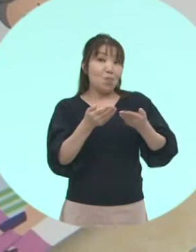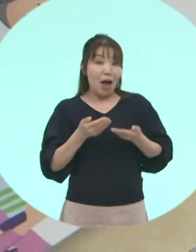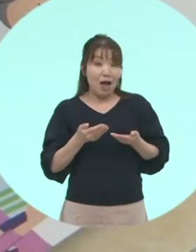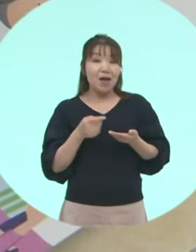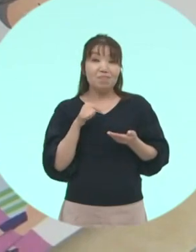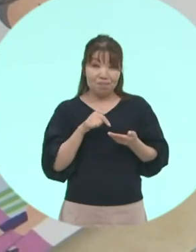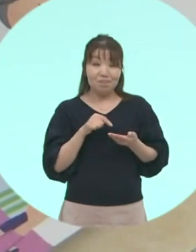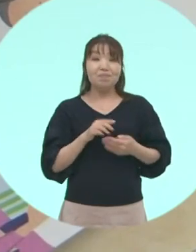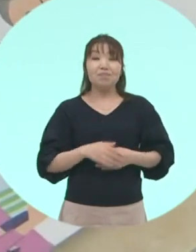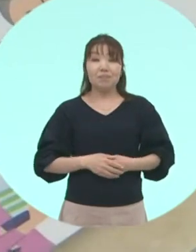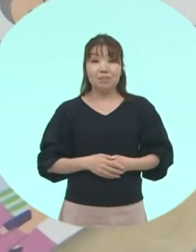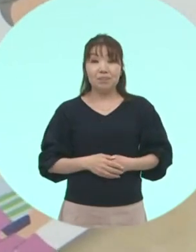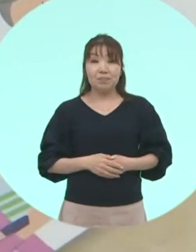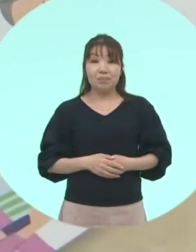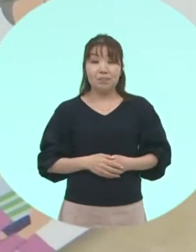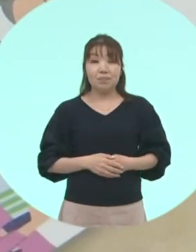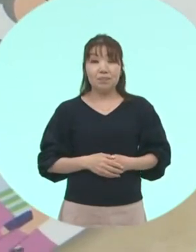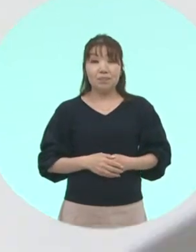られます。